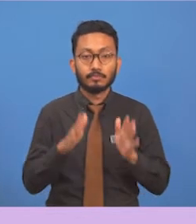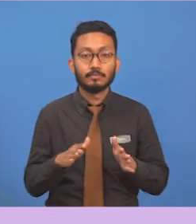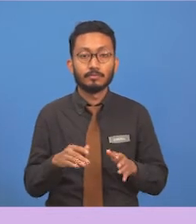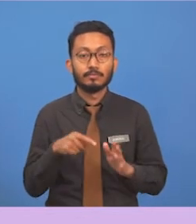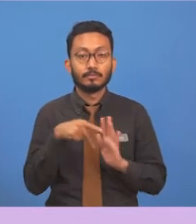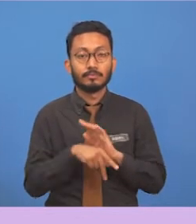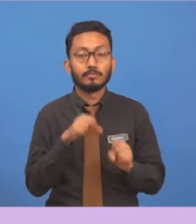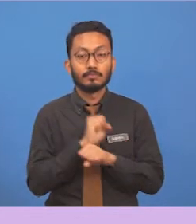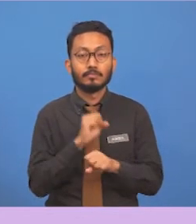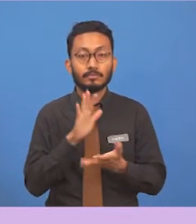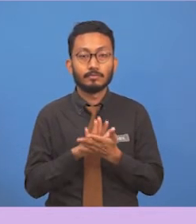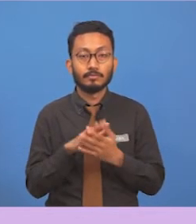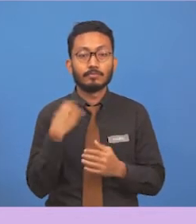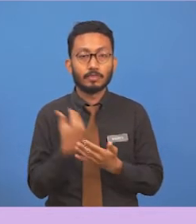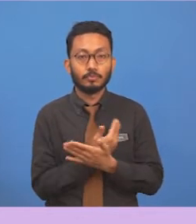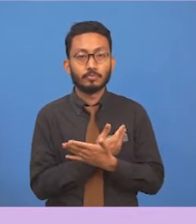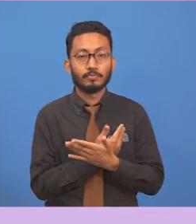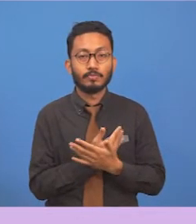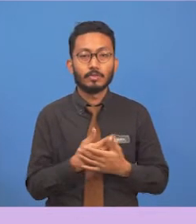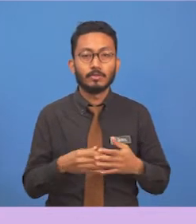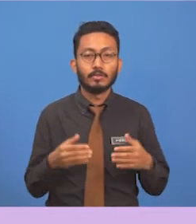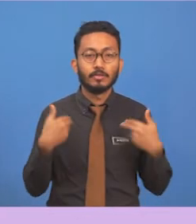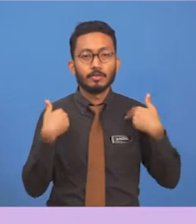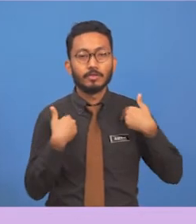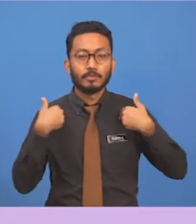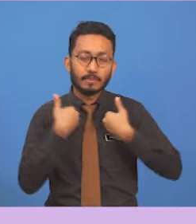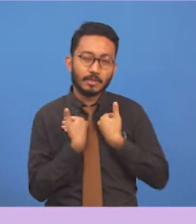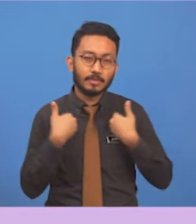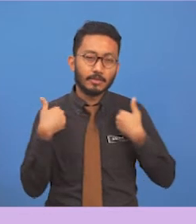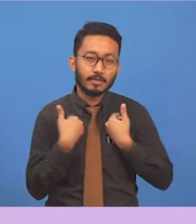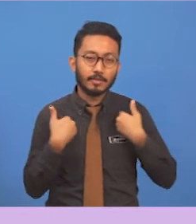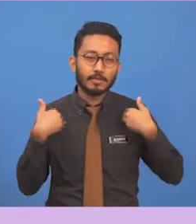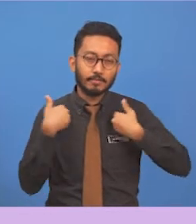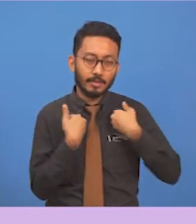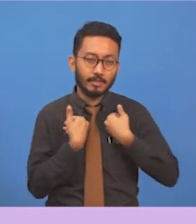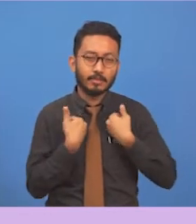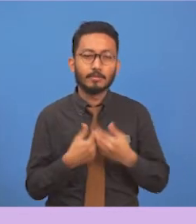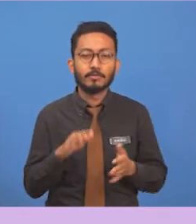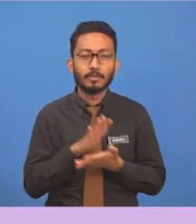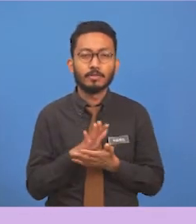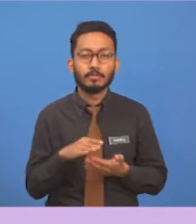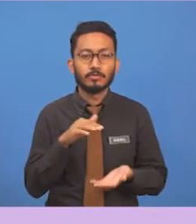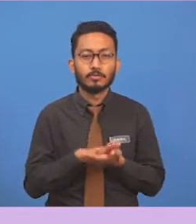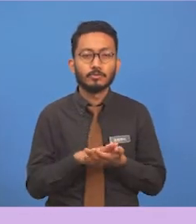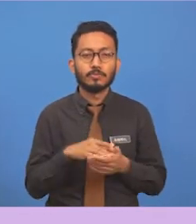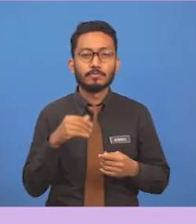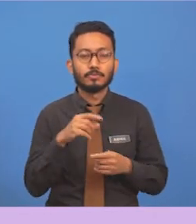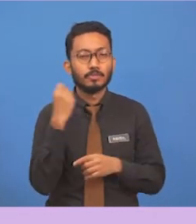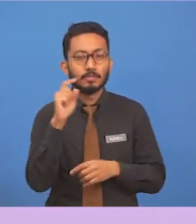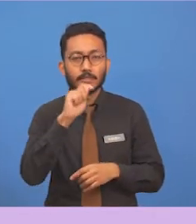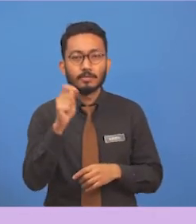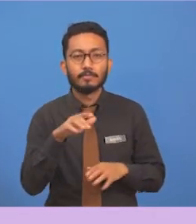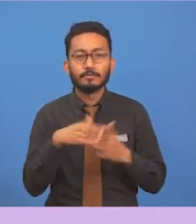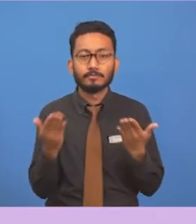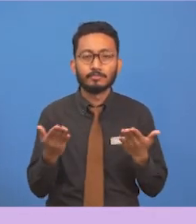bersarang pada hari itu beliau melawan sekolah mereka bertanyakan kabar dan berbohong dengan